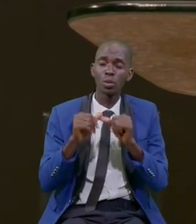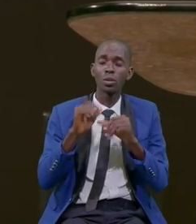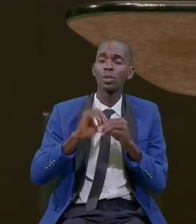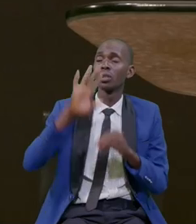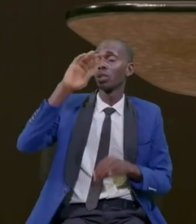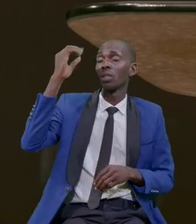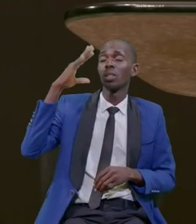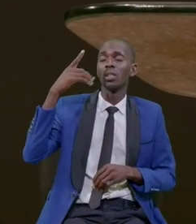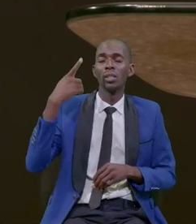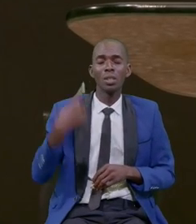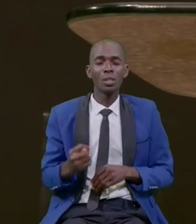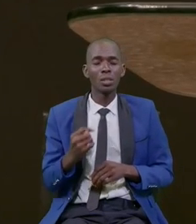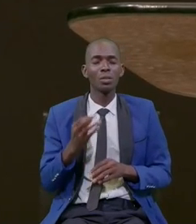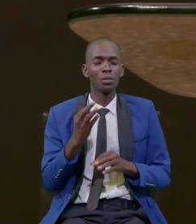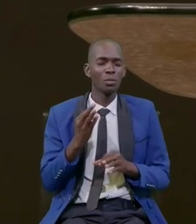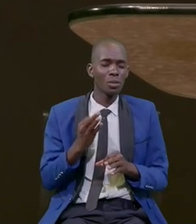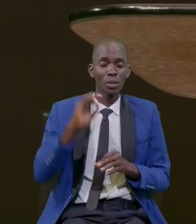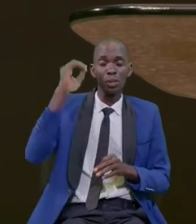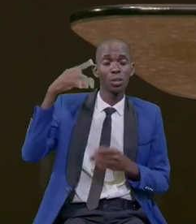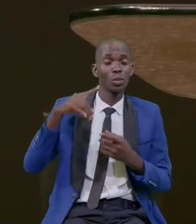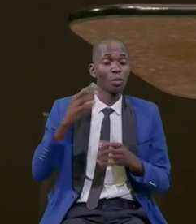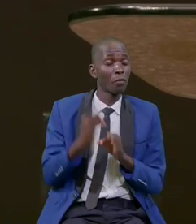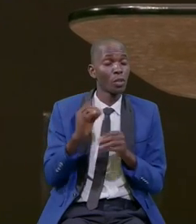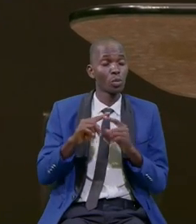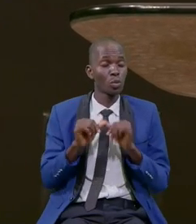foi de demeurer dans cette foi,